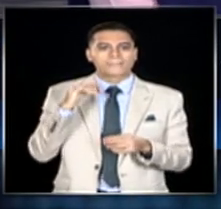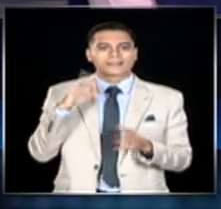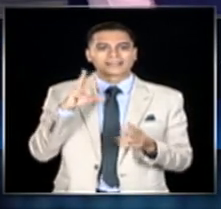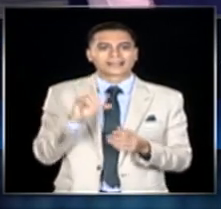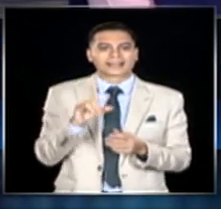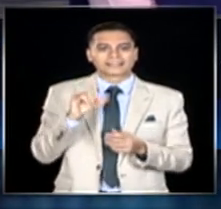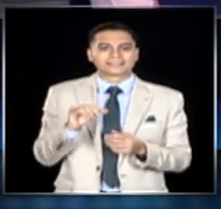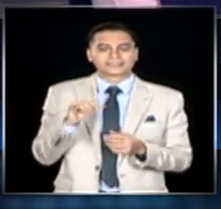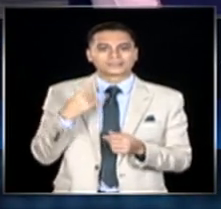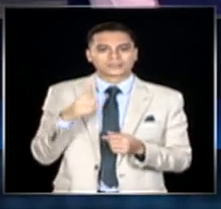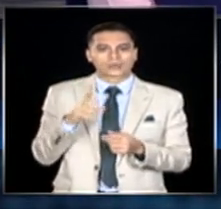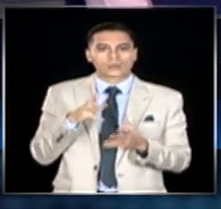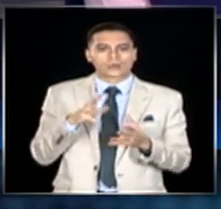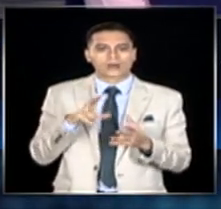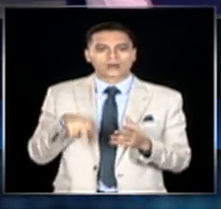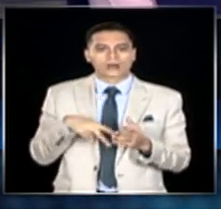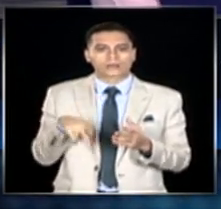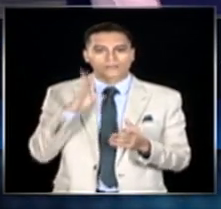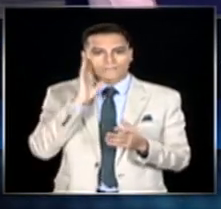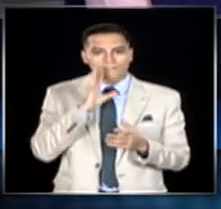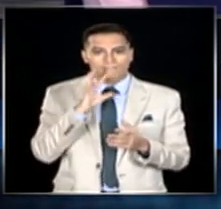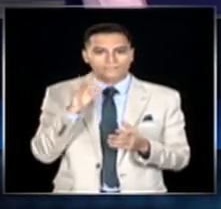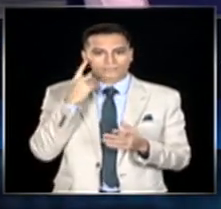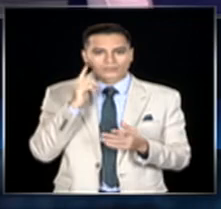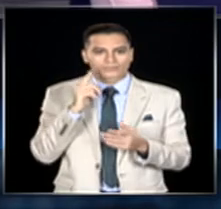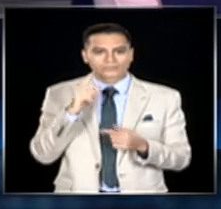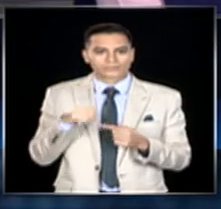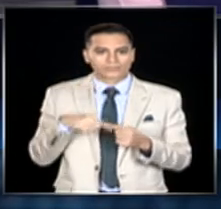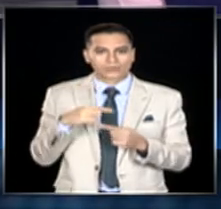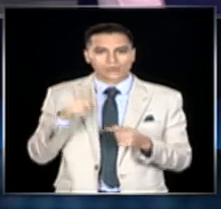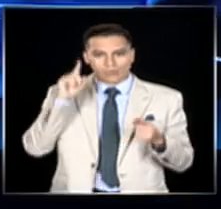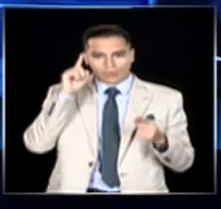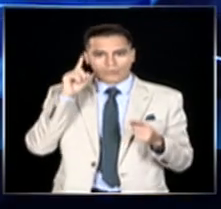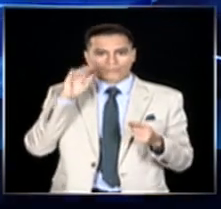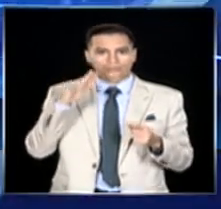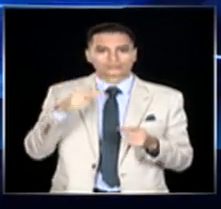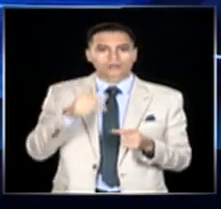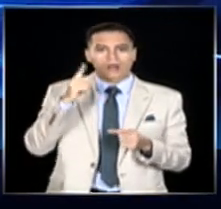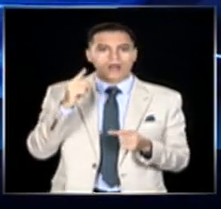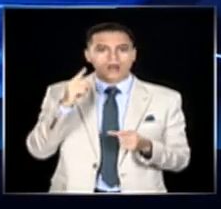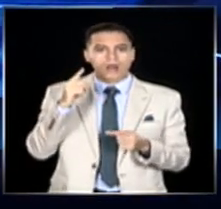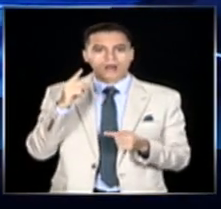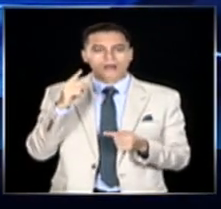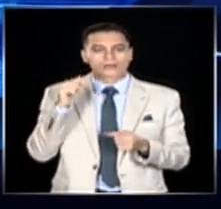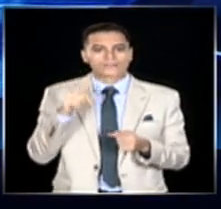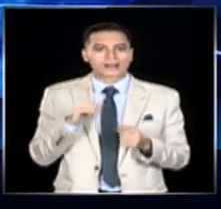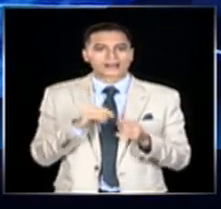على الدوري الهولندي لكرة القدم؟ بوس. الحمارة هو الشعار الرسمي لأحد